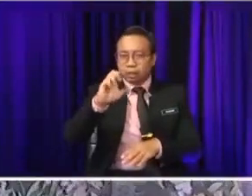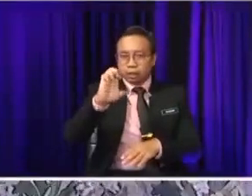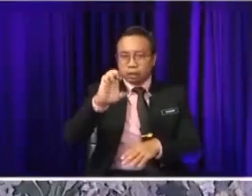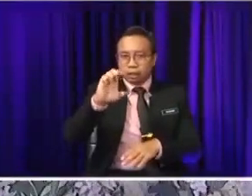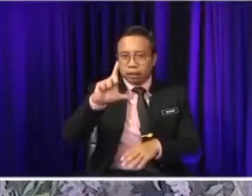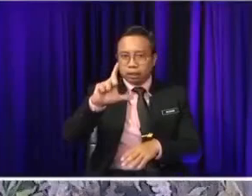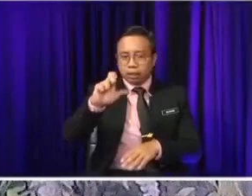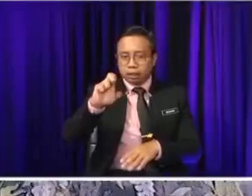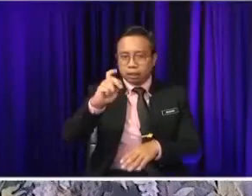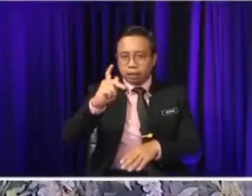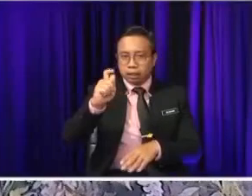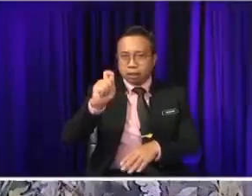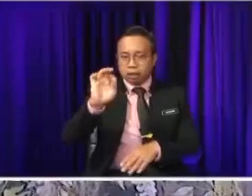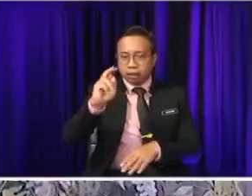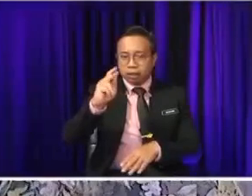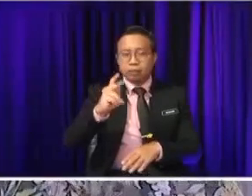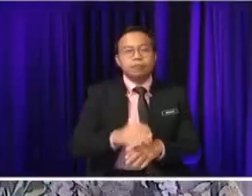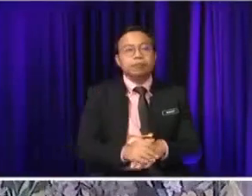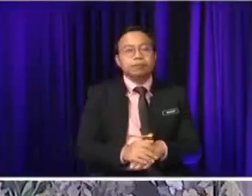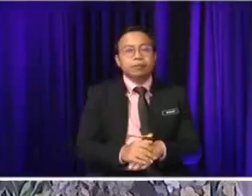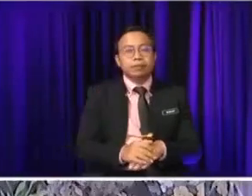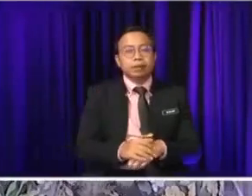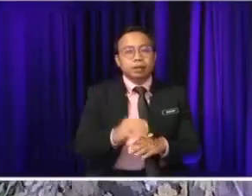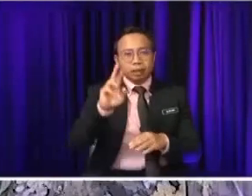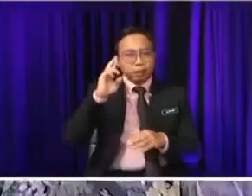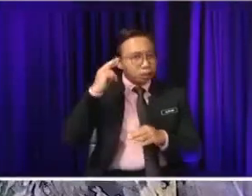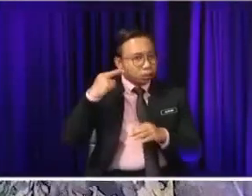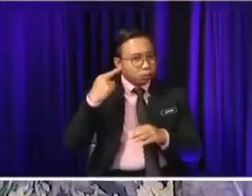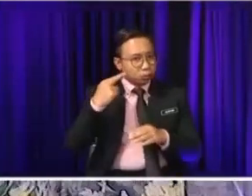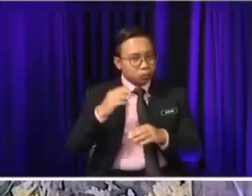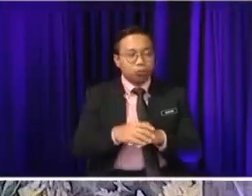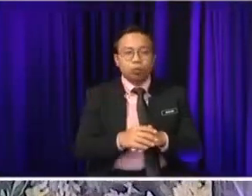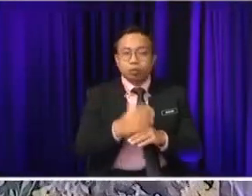radio television internet papan iklan